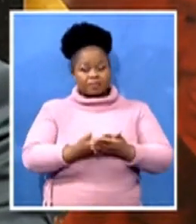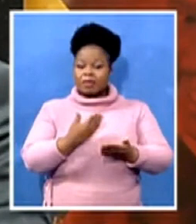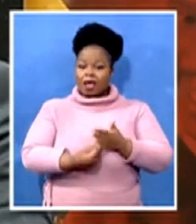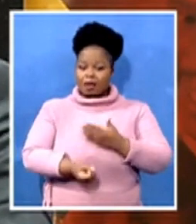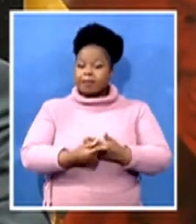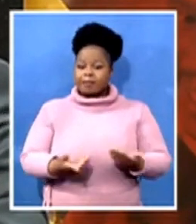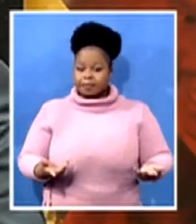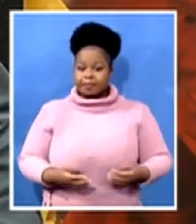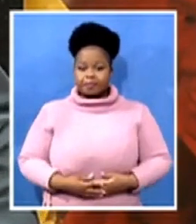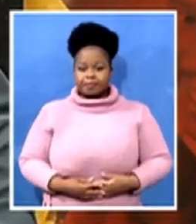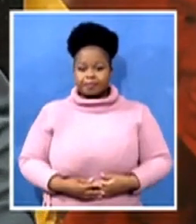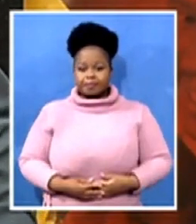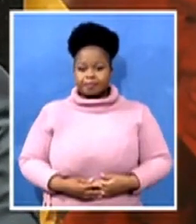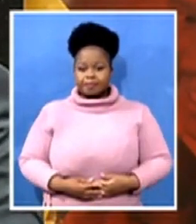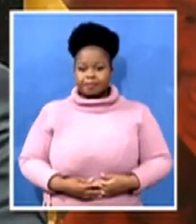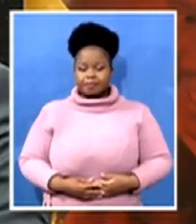Oku singakunqanda